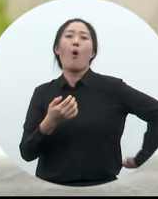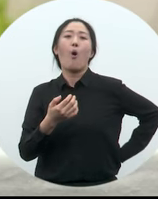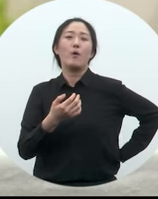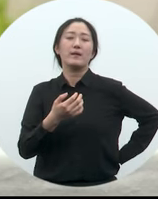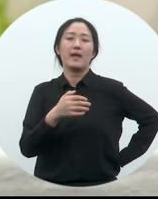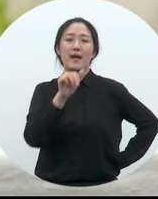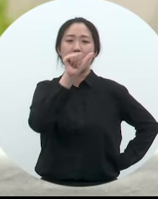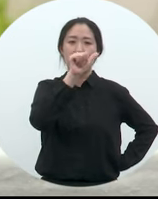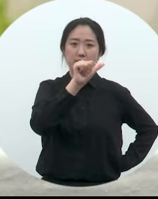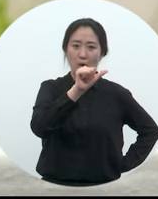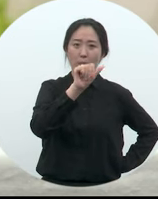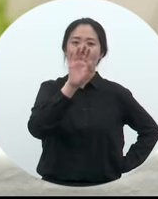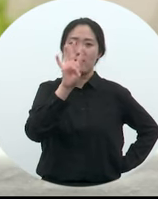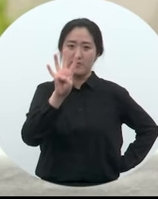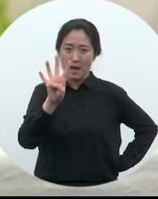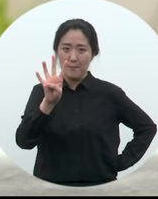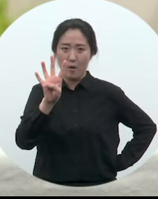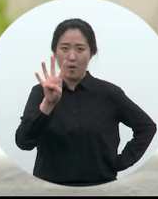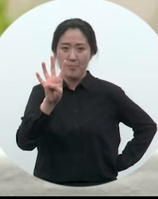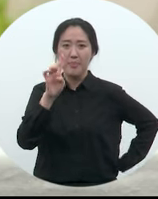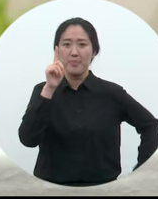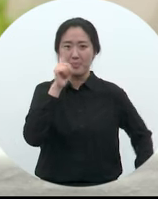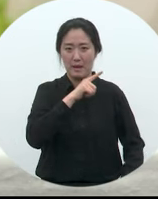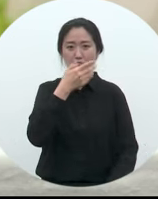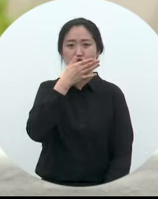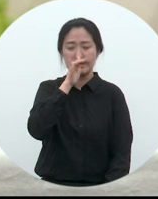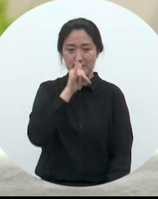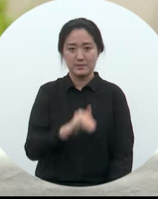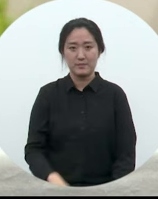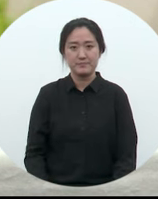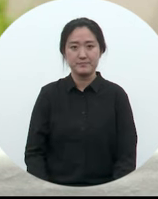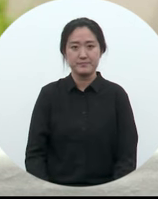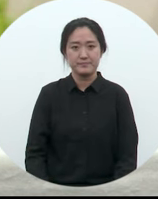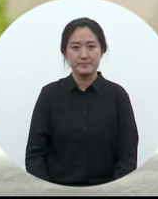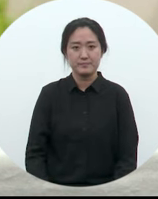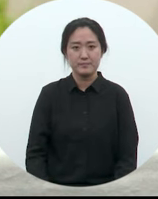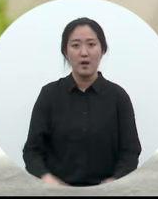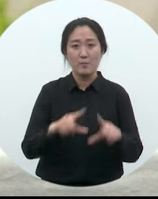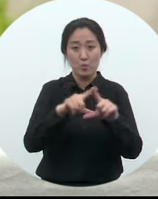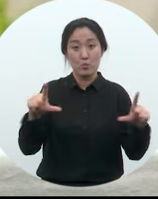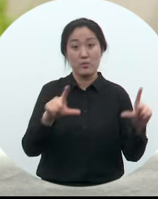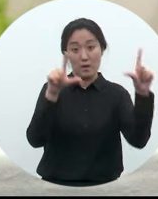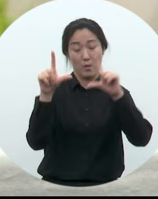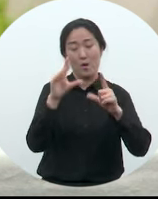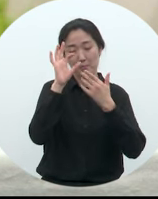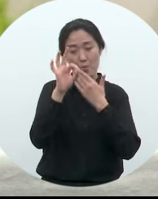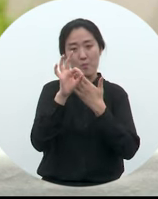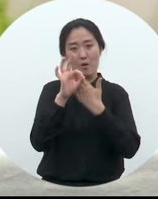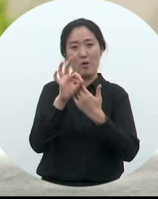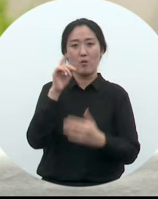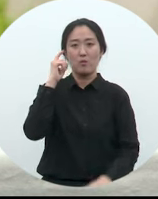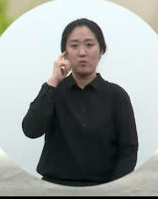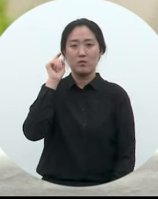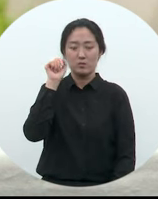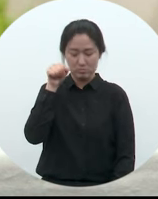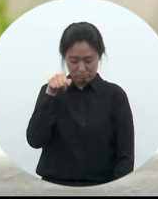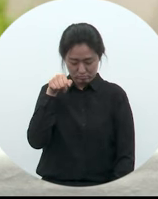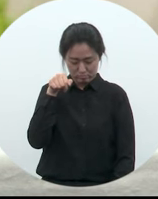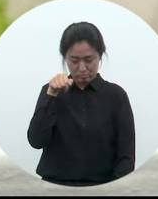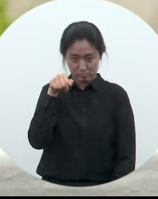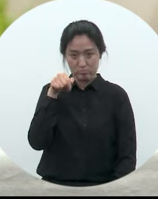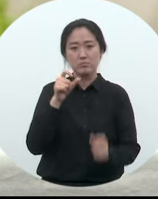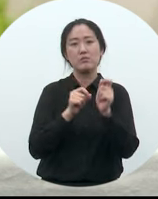대개 허리뼈 4번, 5번 쪽이 안 좋을 가능성이 많습니다. 우리가 일상생활을 하다 보면은 고개를